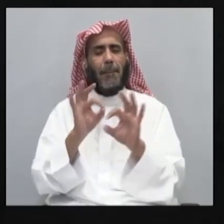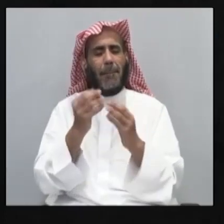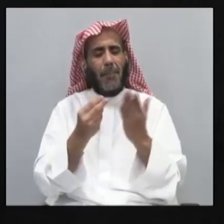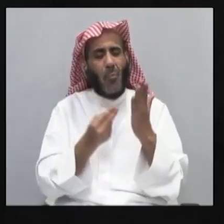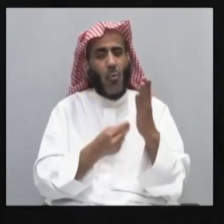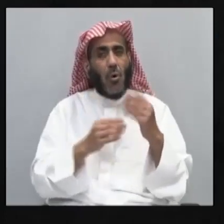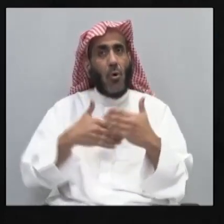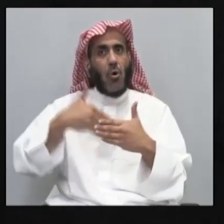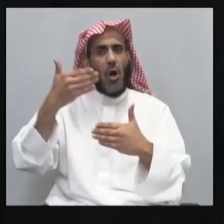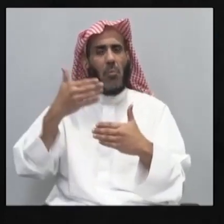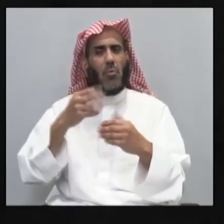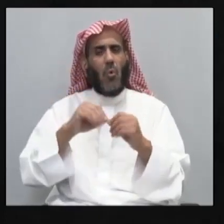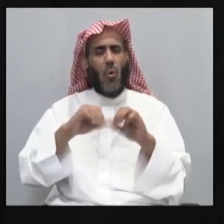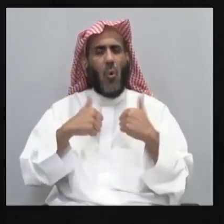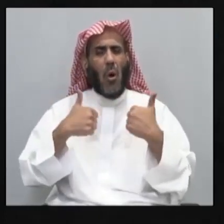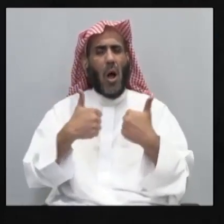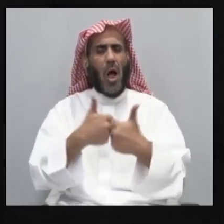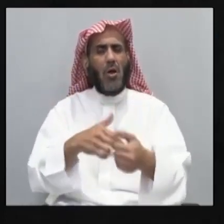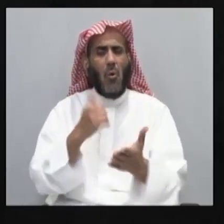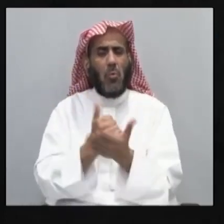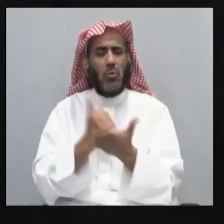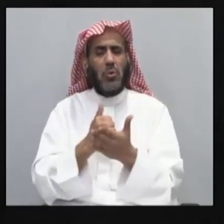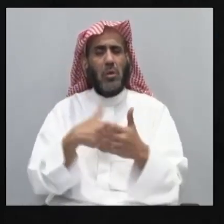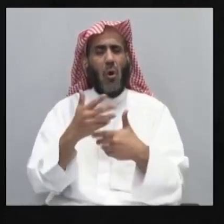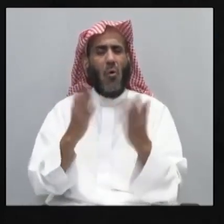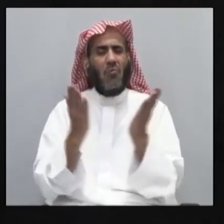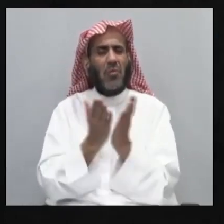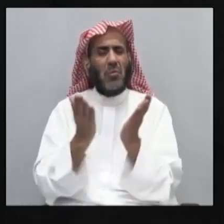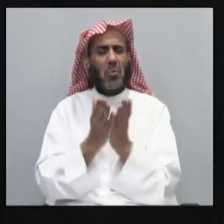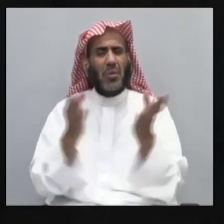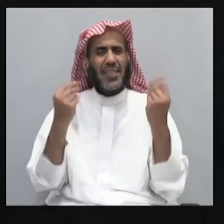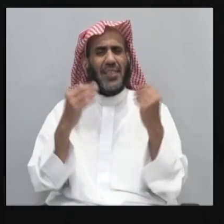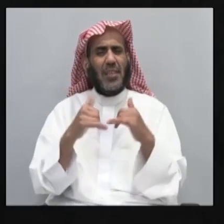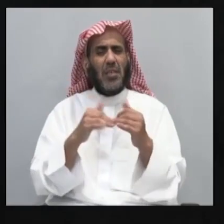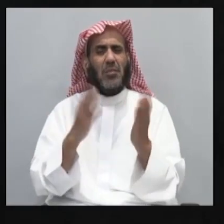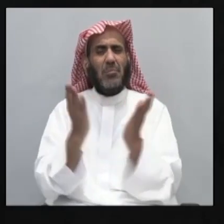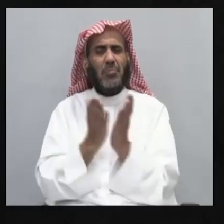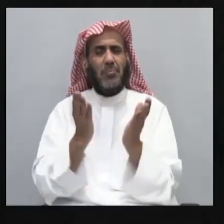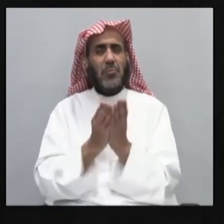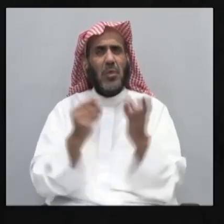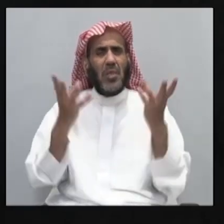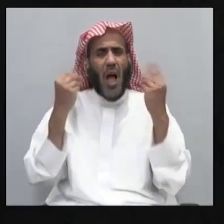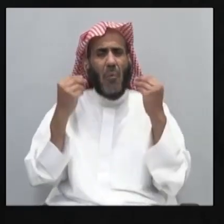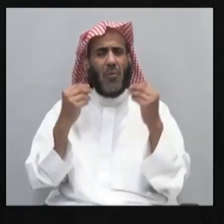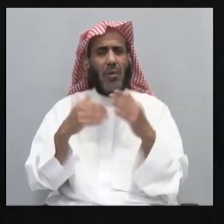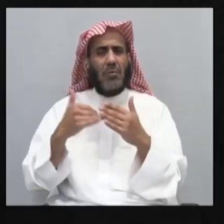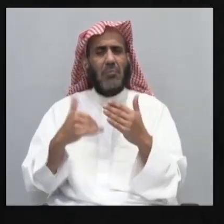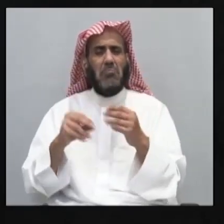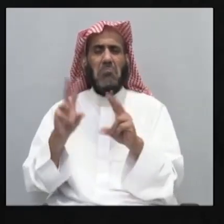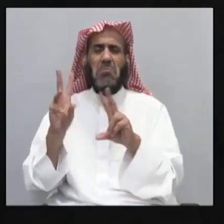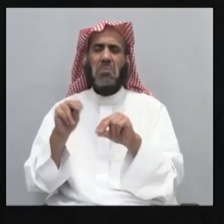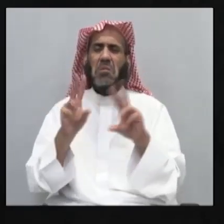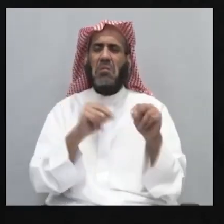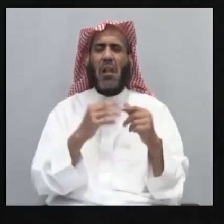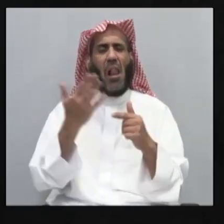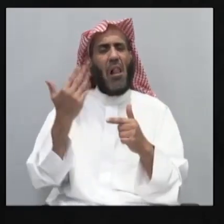عندما يكبر يصبح لديه عائله ومسؤوليات يبدا في الدراسه طريقه الدراسه استيعابه في تلك الفتره لن يكون